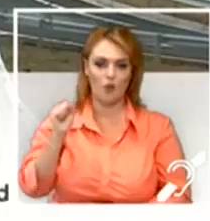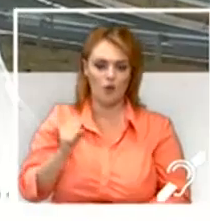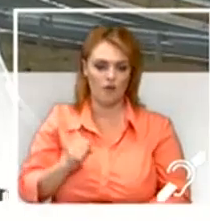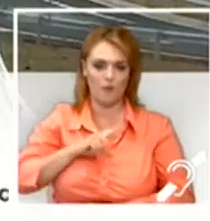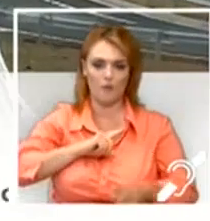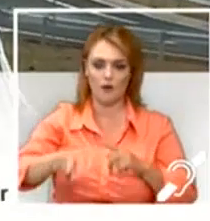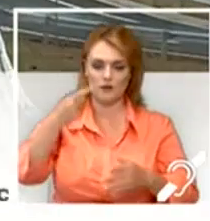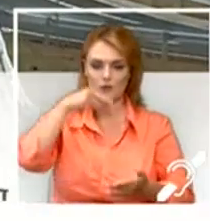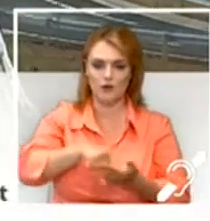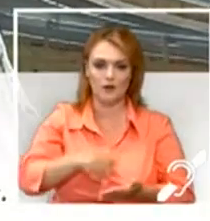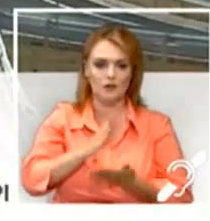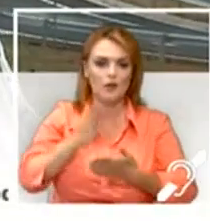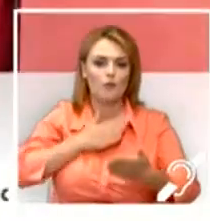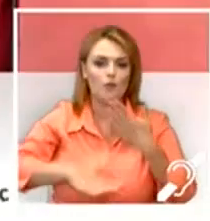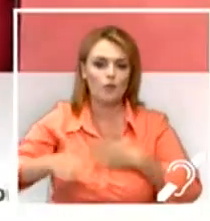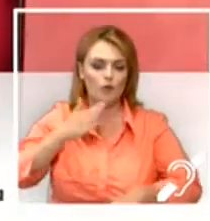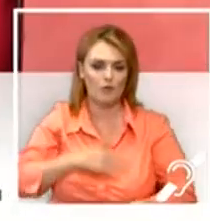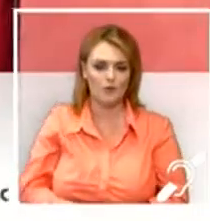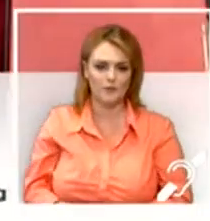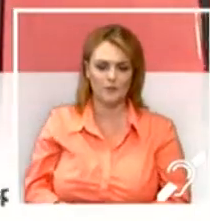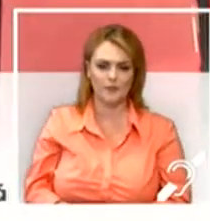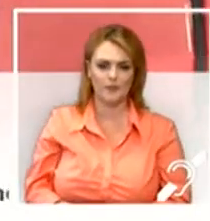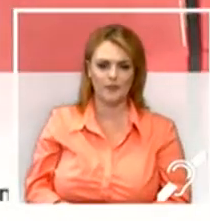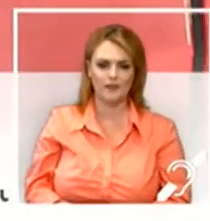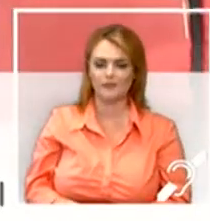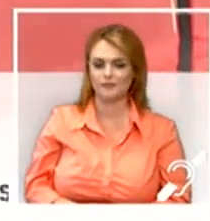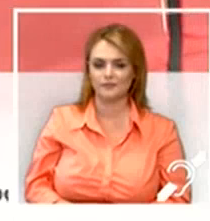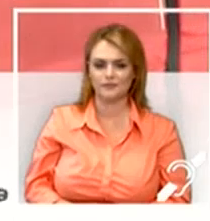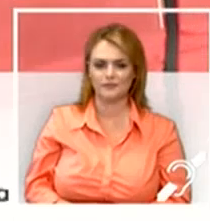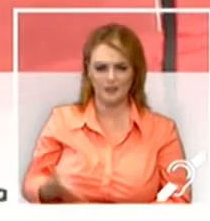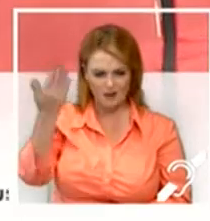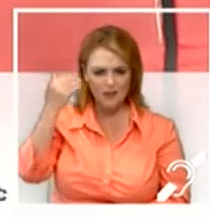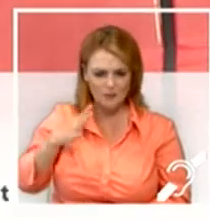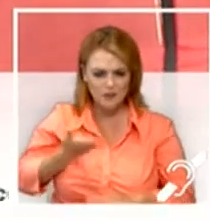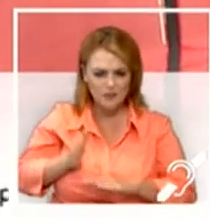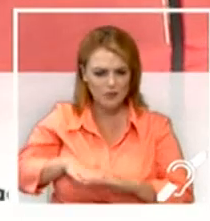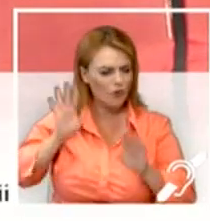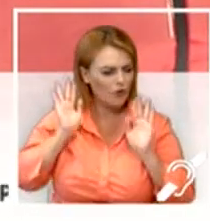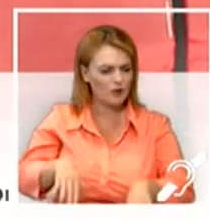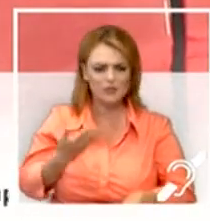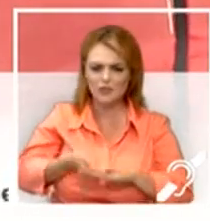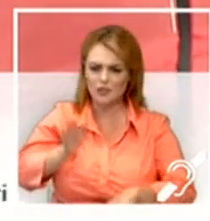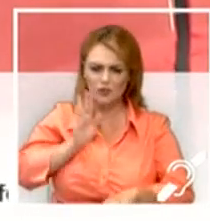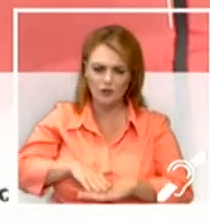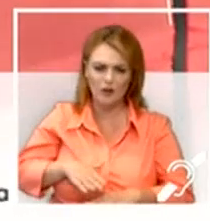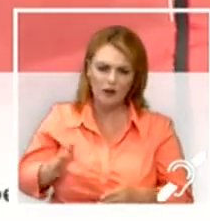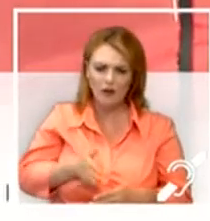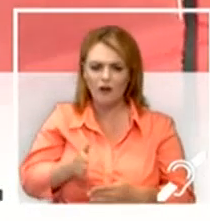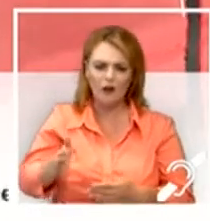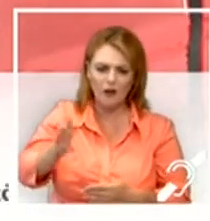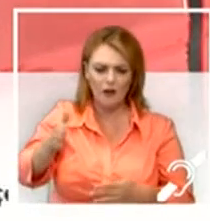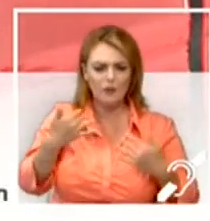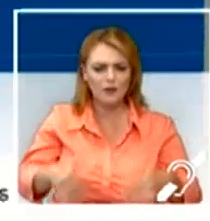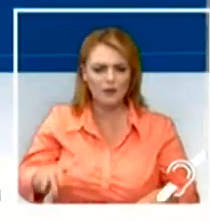bucuros. Ne bucurăm că i-a dat drumul. Înainte, cum era pe la centura Slatinei, Balș? Foarte greu. Foarte mult